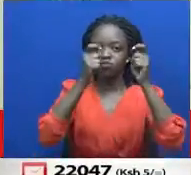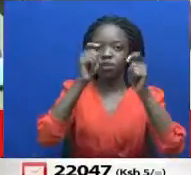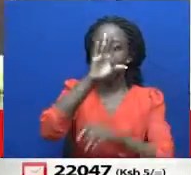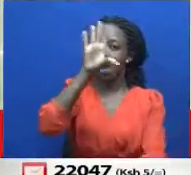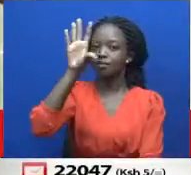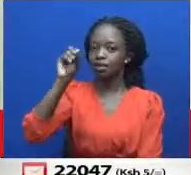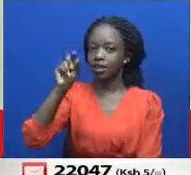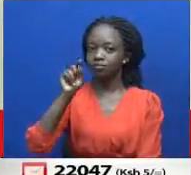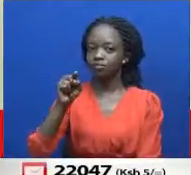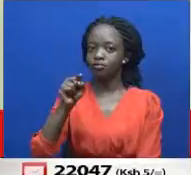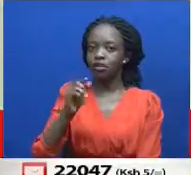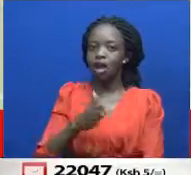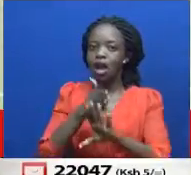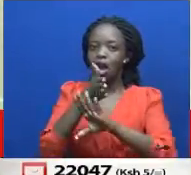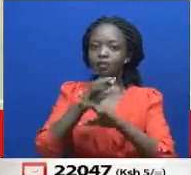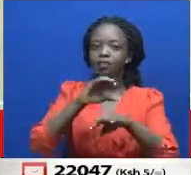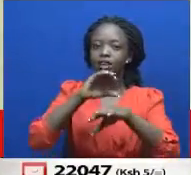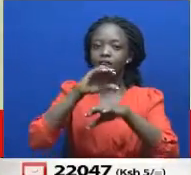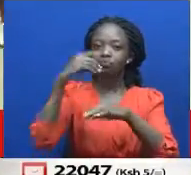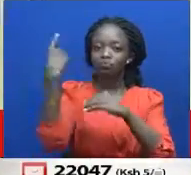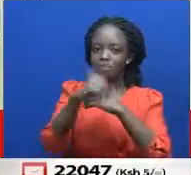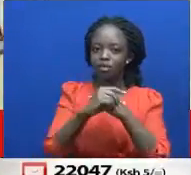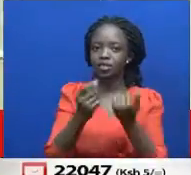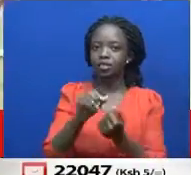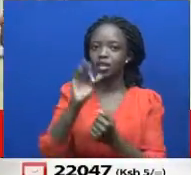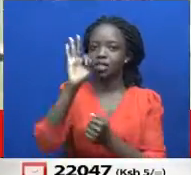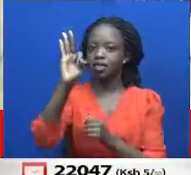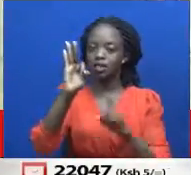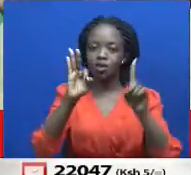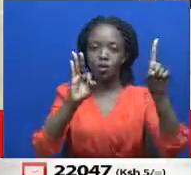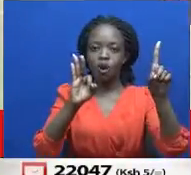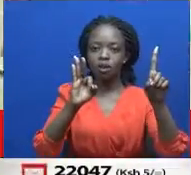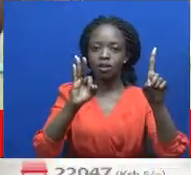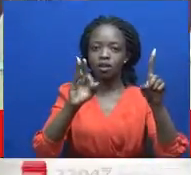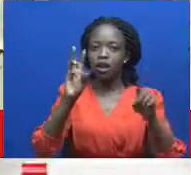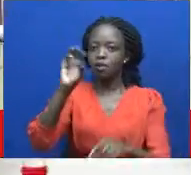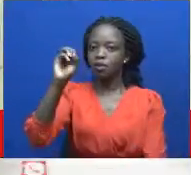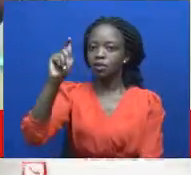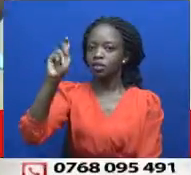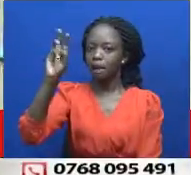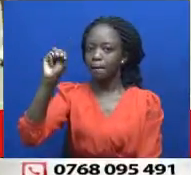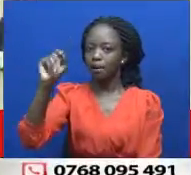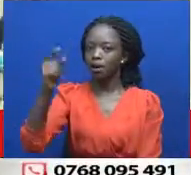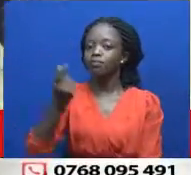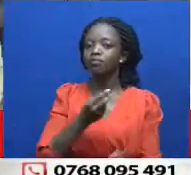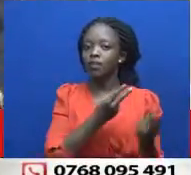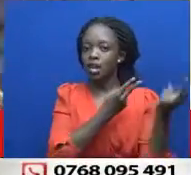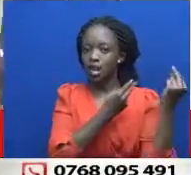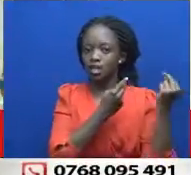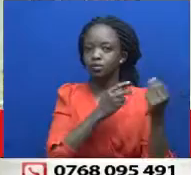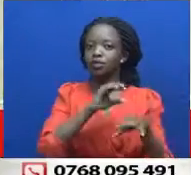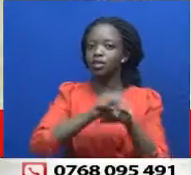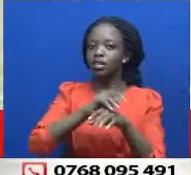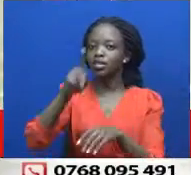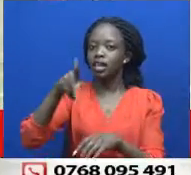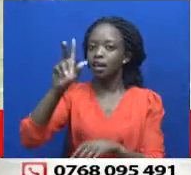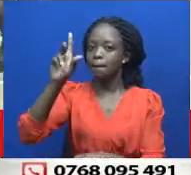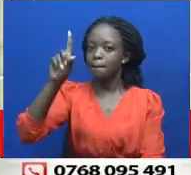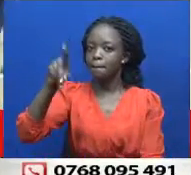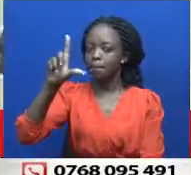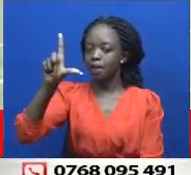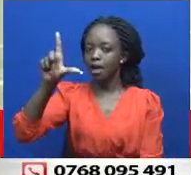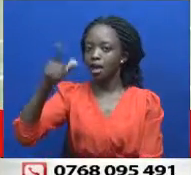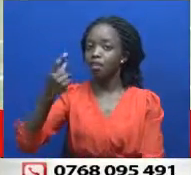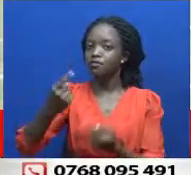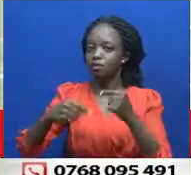Afrika baada ya kupokezwa kichapo cha magoli 3-2 mikononi mwa Motema Pembe wataazimia kuchukua uongozi wa KPL iwapo watasajili